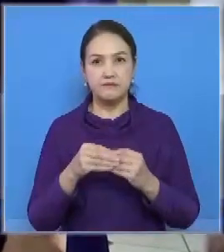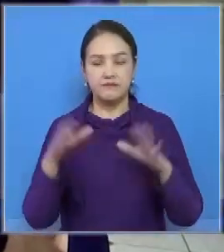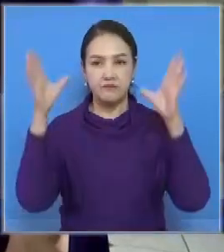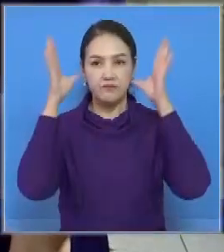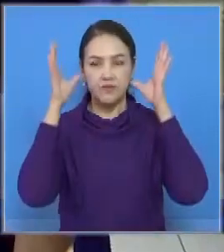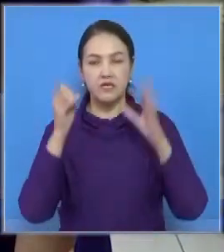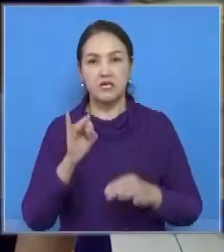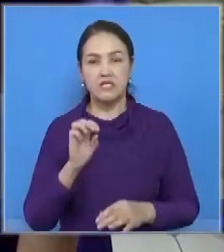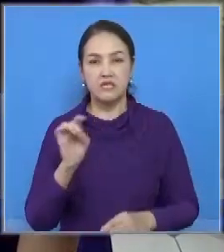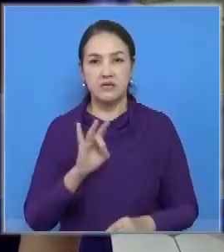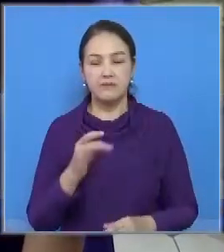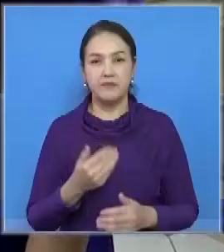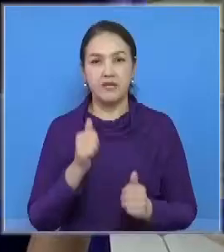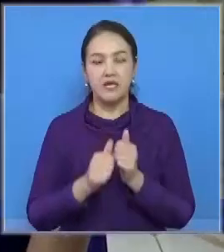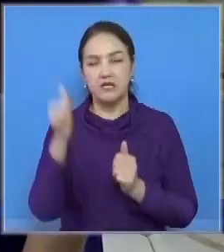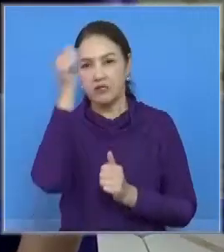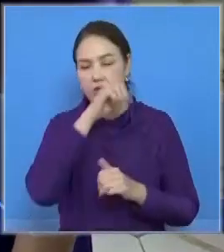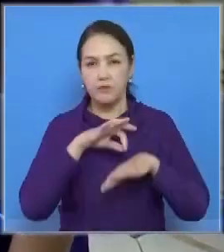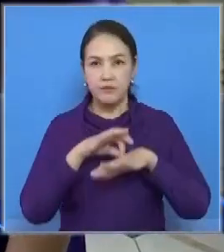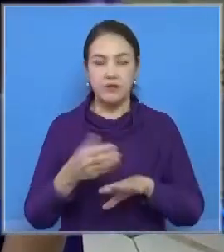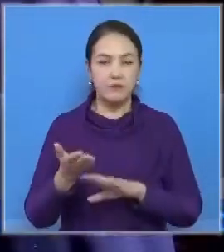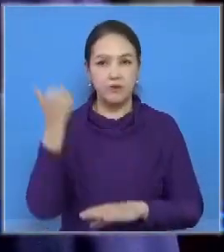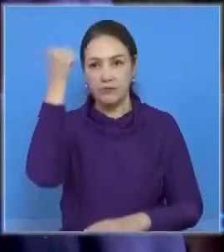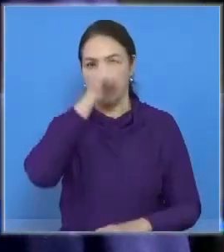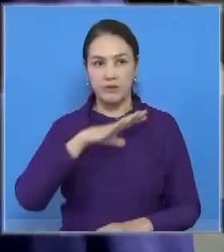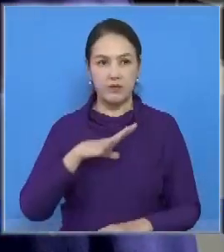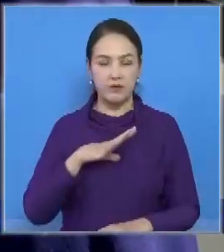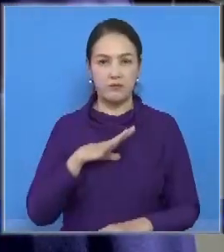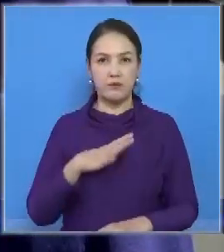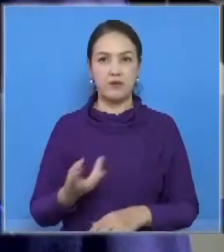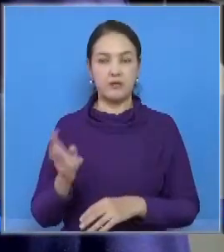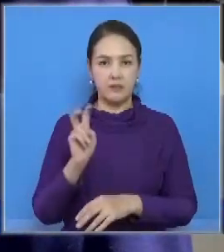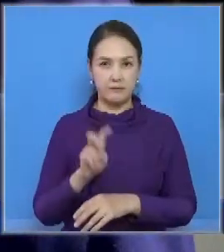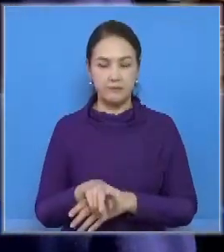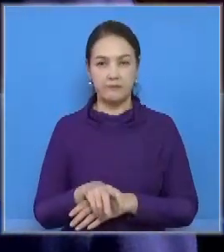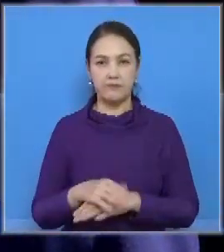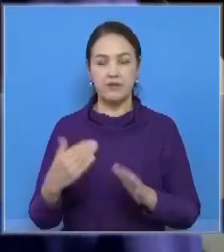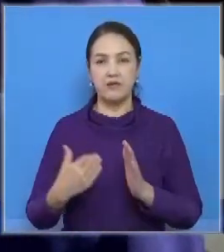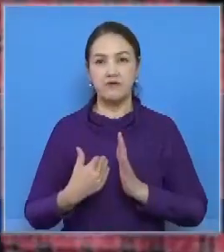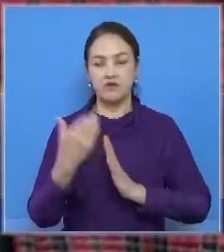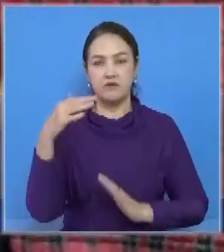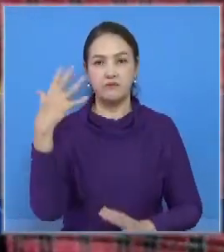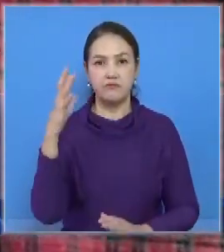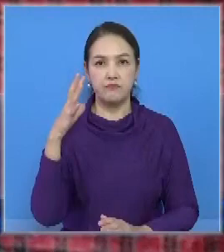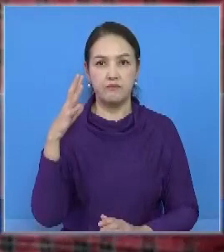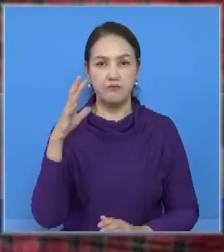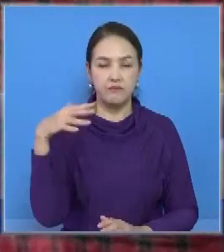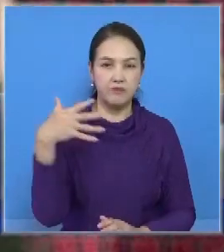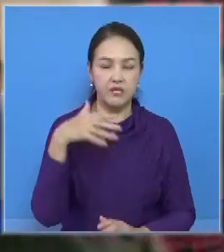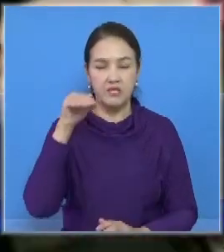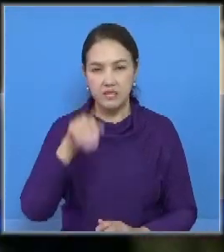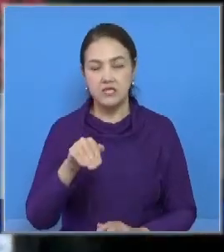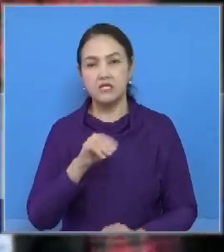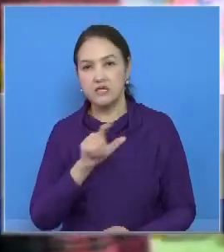мечетью Нургасыр. Данная акция ежегодно проводится. В прошлом году, например, акцию посетили свыше 5000 человек. И в этом году